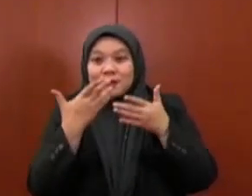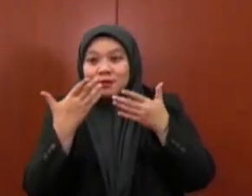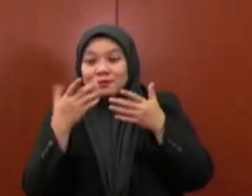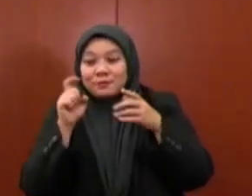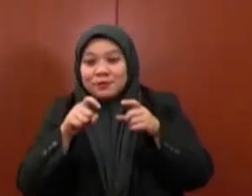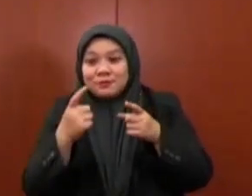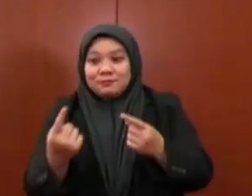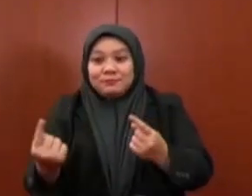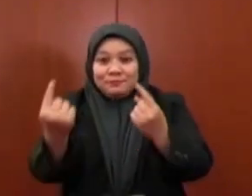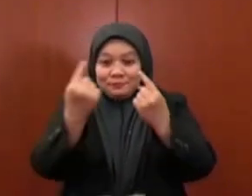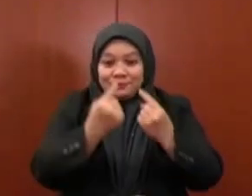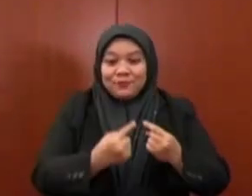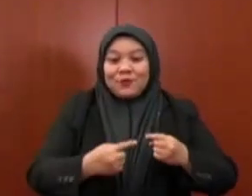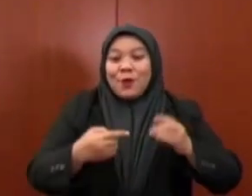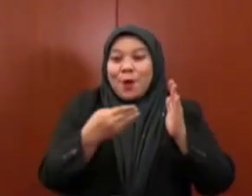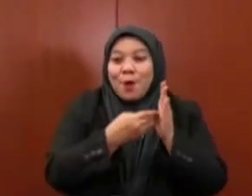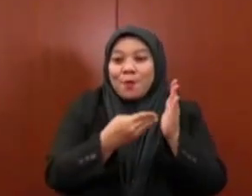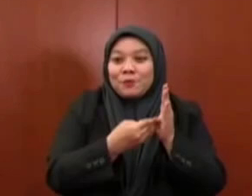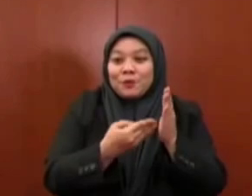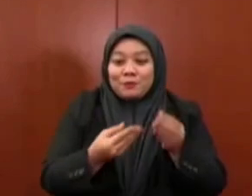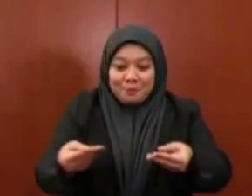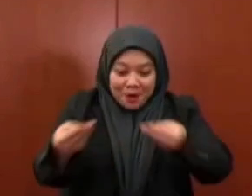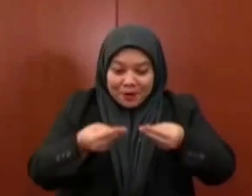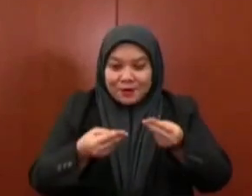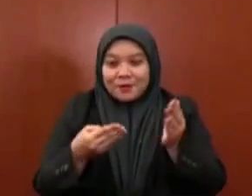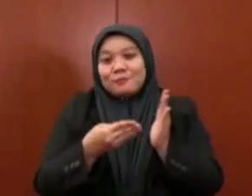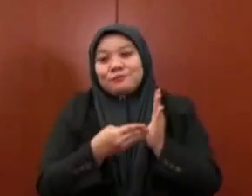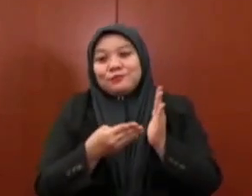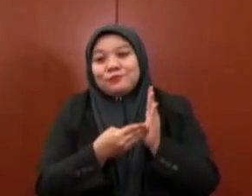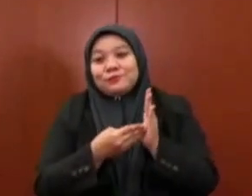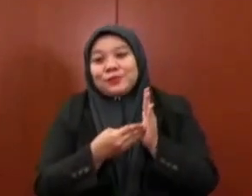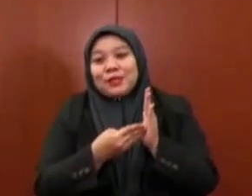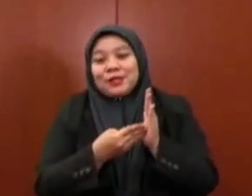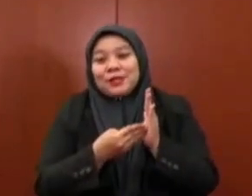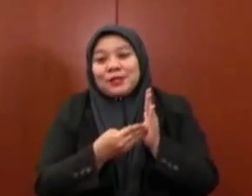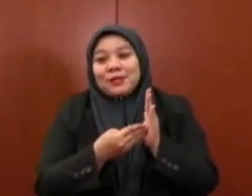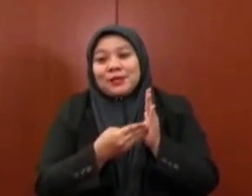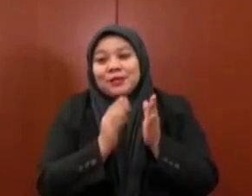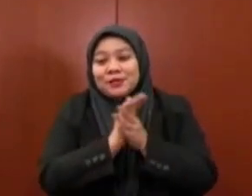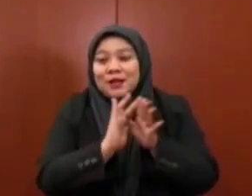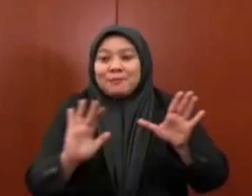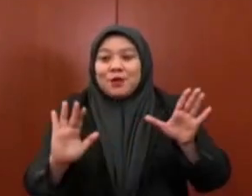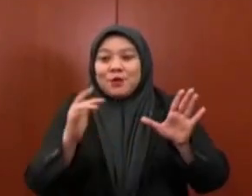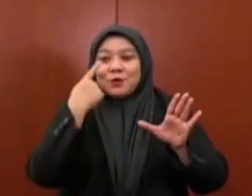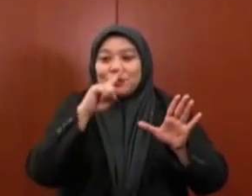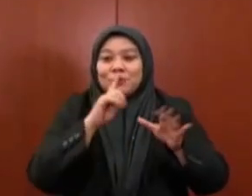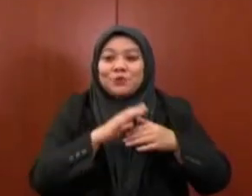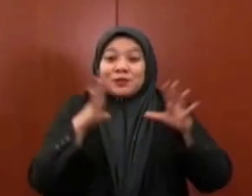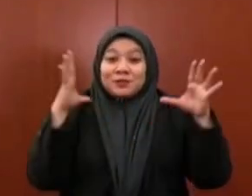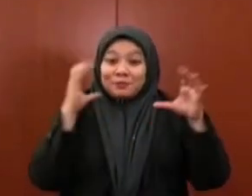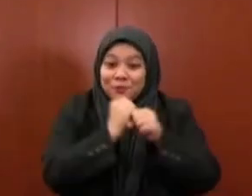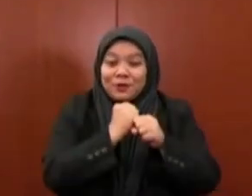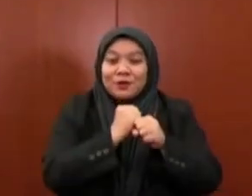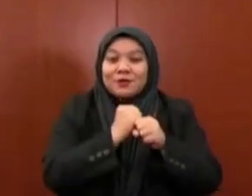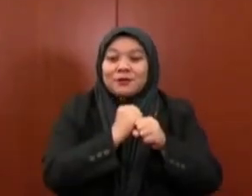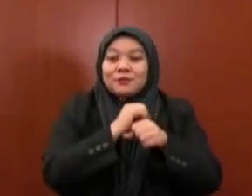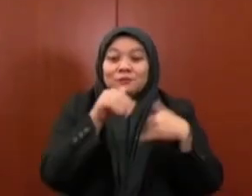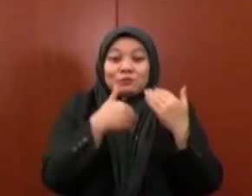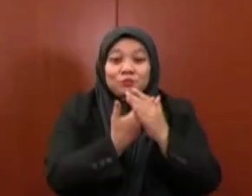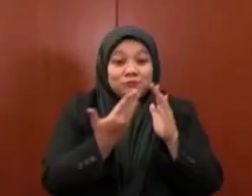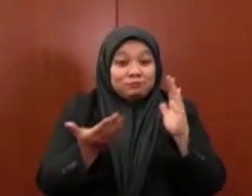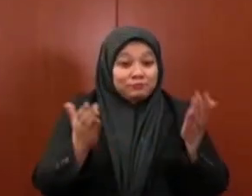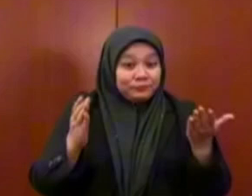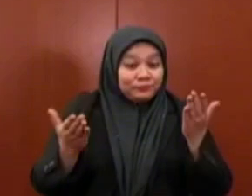must come with clean hand and do equity. Iktihannya selamat untuk disimpulkan atas skala